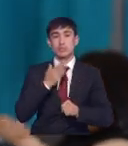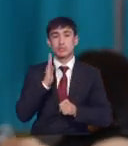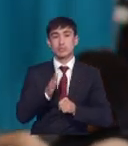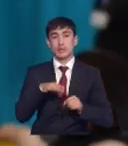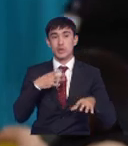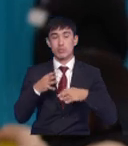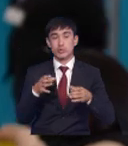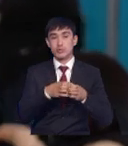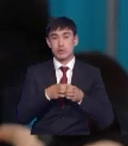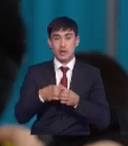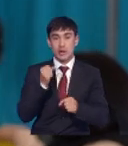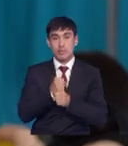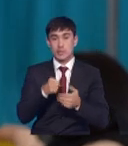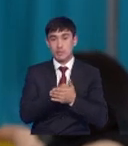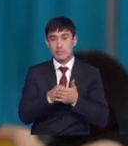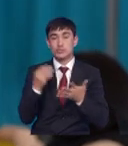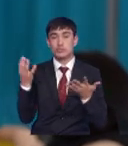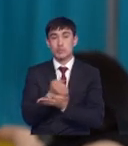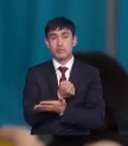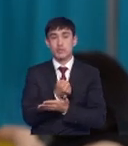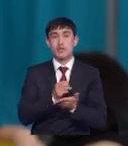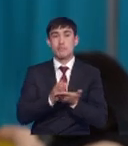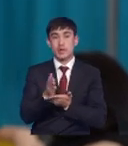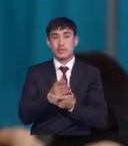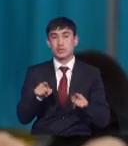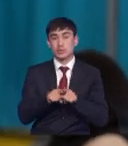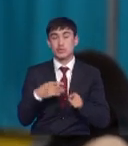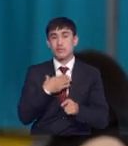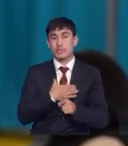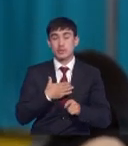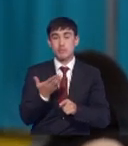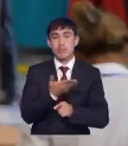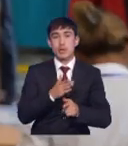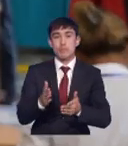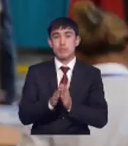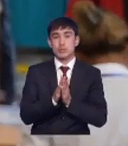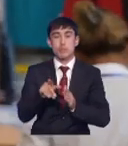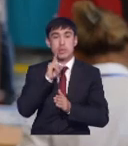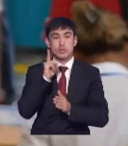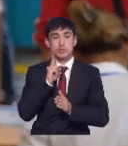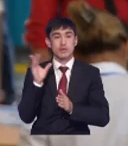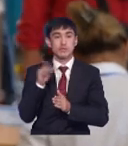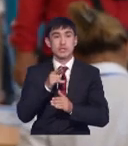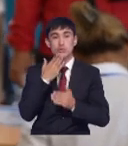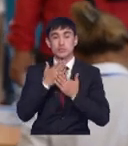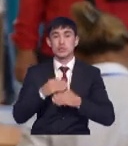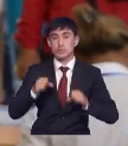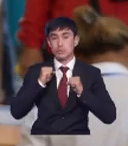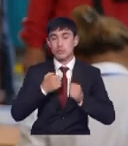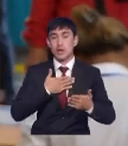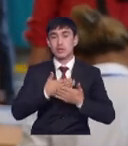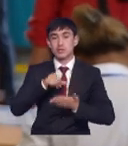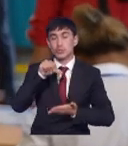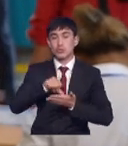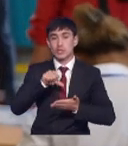приходится работать в команде и добиваться успеха. И в политике это тоже важно. Мы призываем молодежь и всех любителей спорта